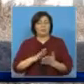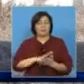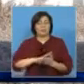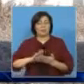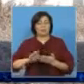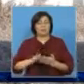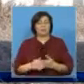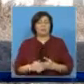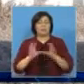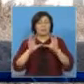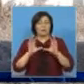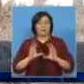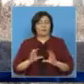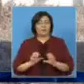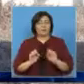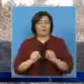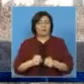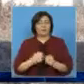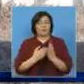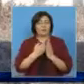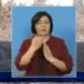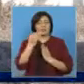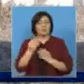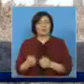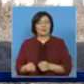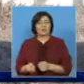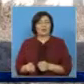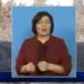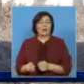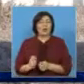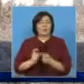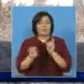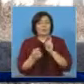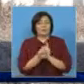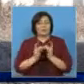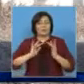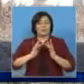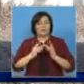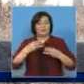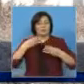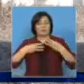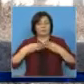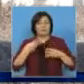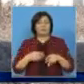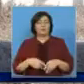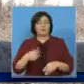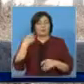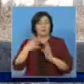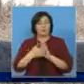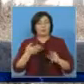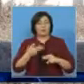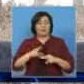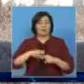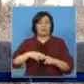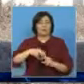предписаний. Также по возможности максимально перевести ваш бизнес в онлайн-режим, дистанционный формат. Я понимаю, что данный вид